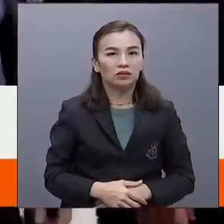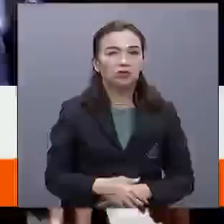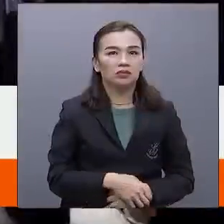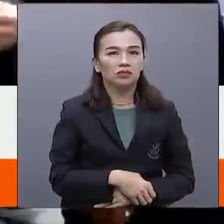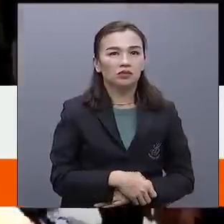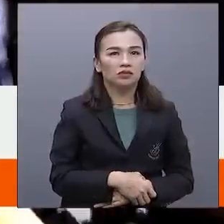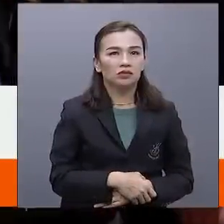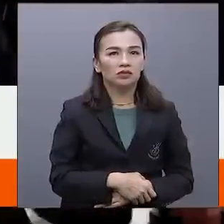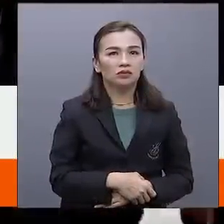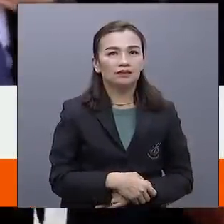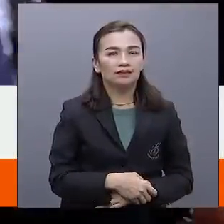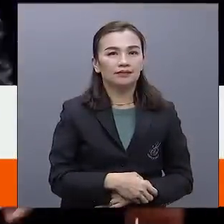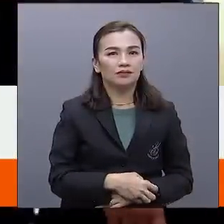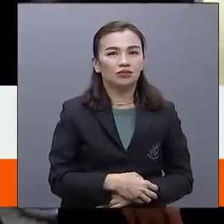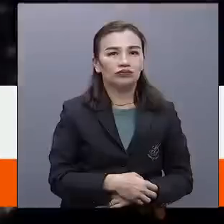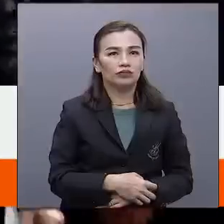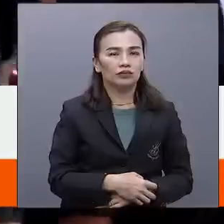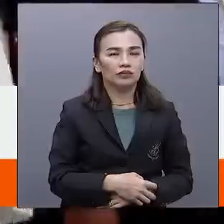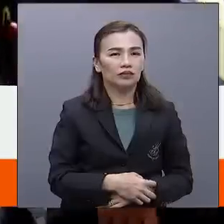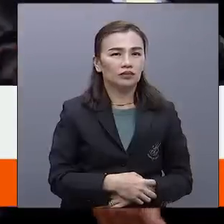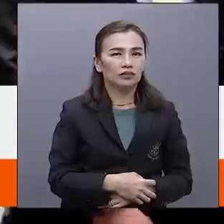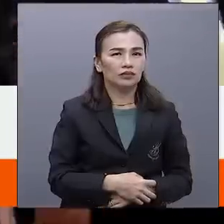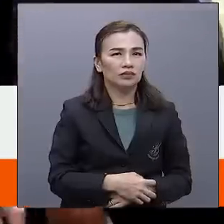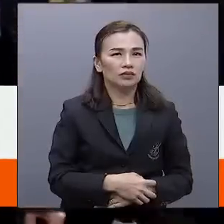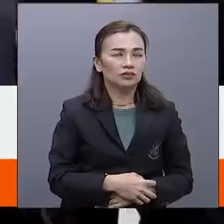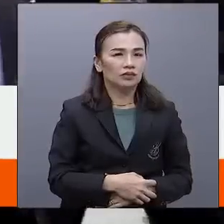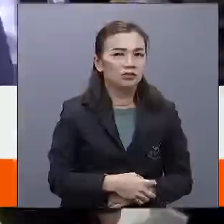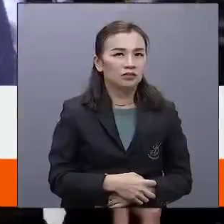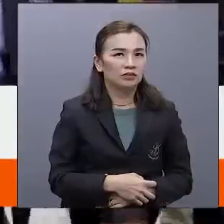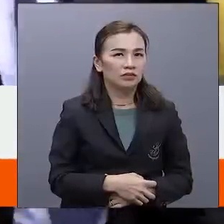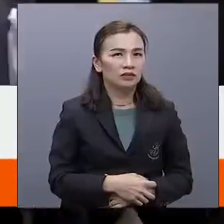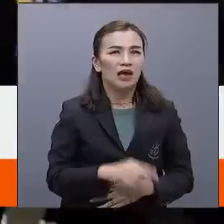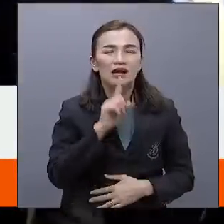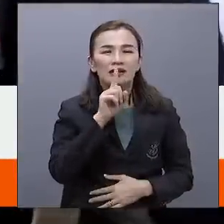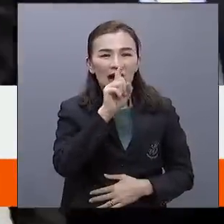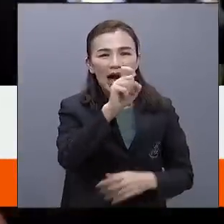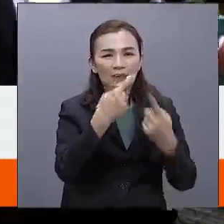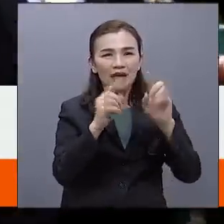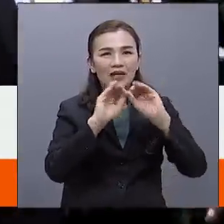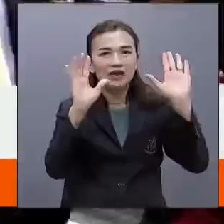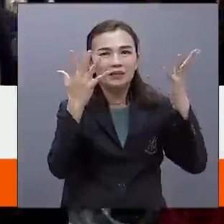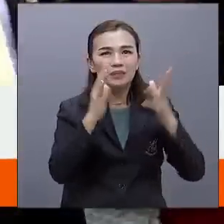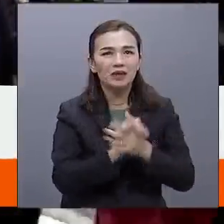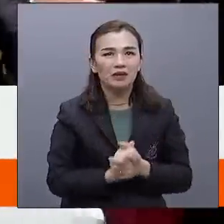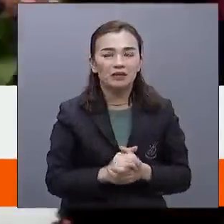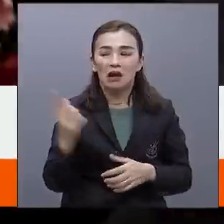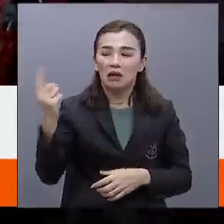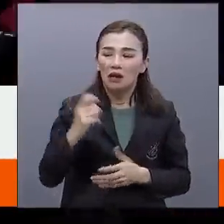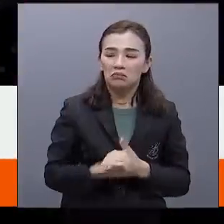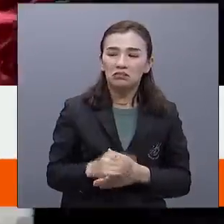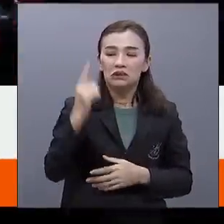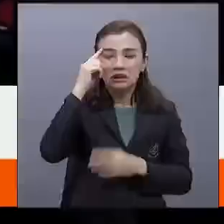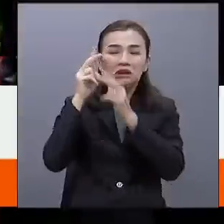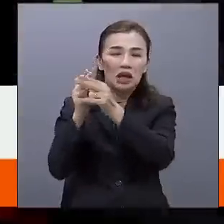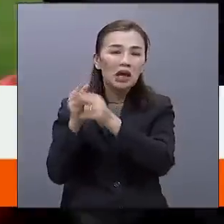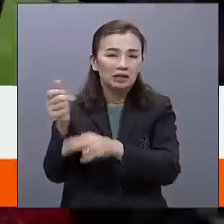ให้การบริหารเกิดสารอะไรหรือเปล่าคะถ้าเกิดมันจะต้องย่อไปขนาดนี้ ก็ตอบกันเองก็ได้บ้าง อยากบอกนะ